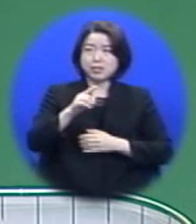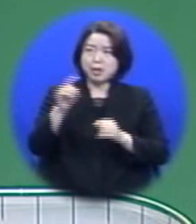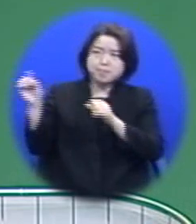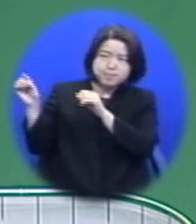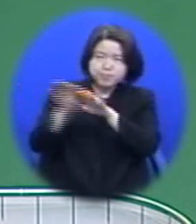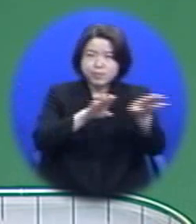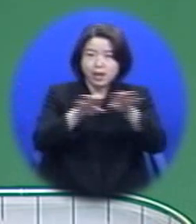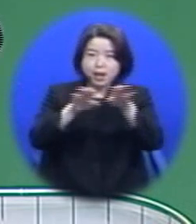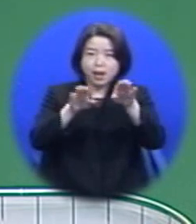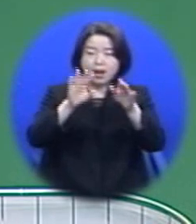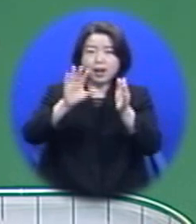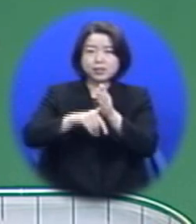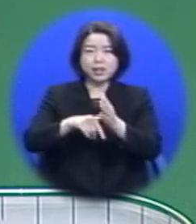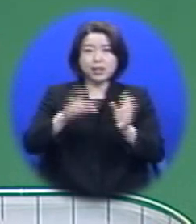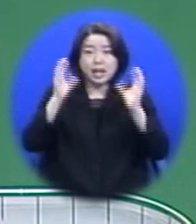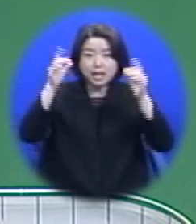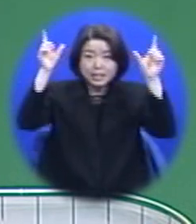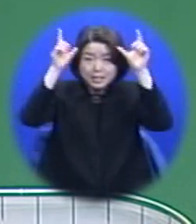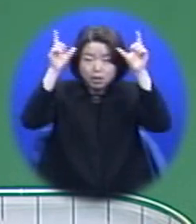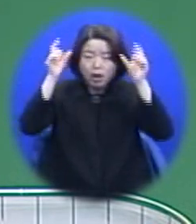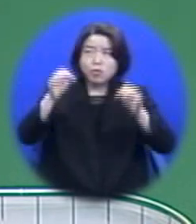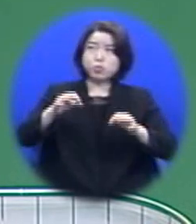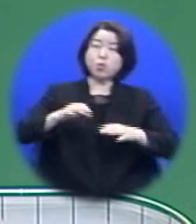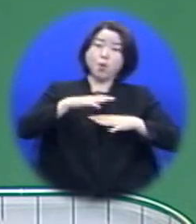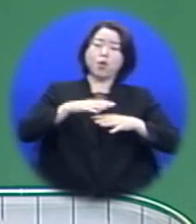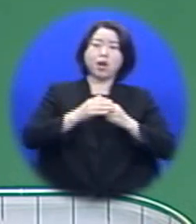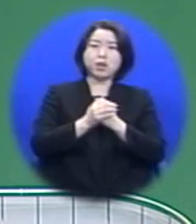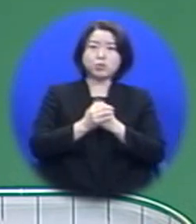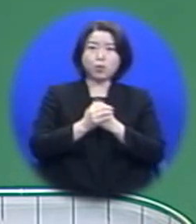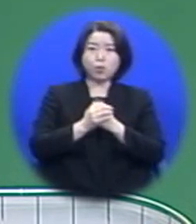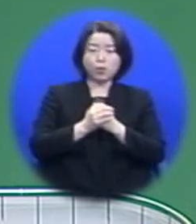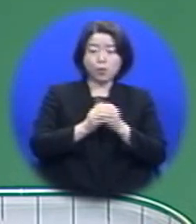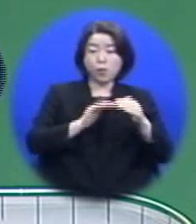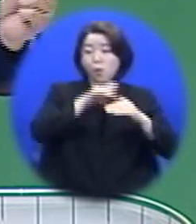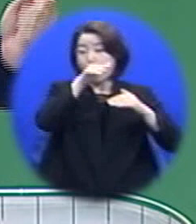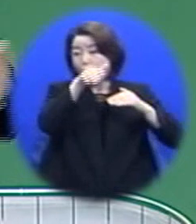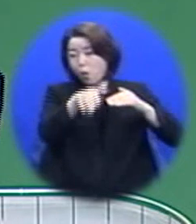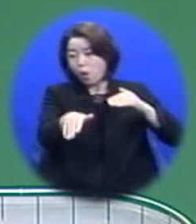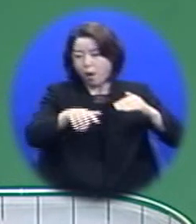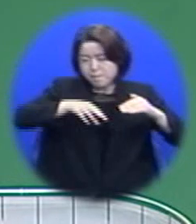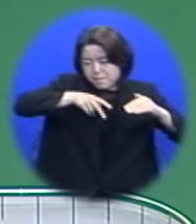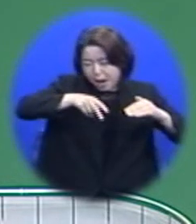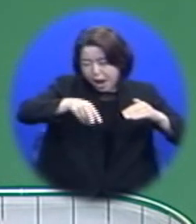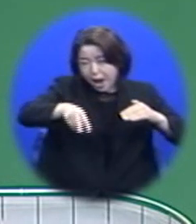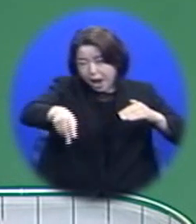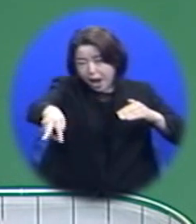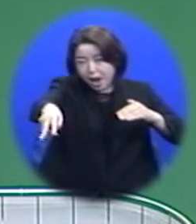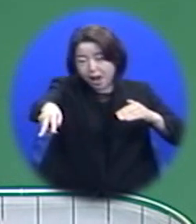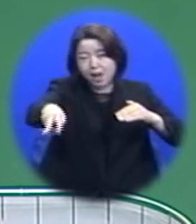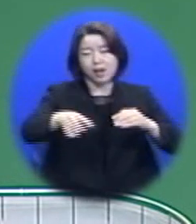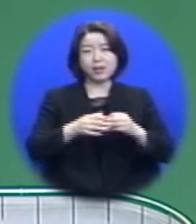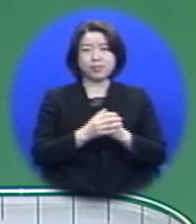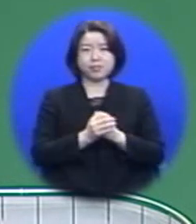송아지가 깜짝 놀라서 그만 비탈길을 달려 내려갔습니다 그